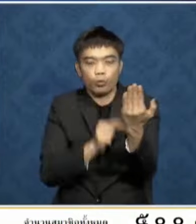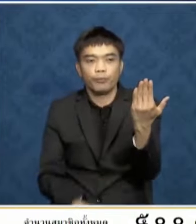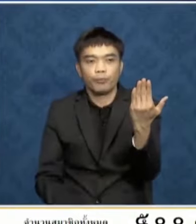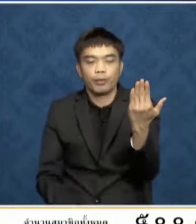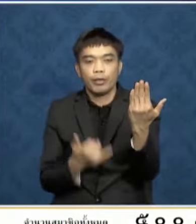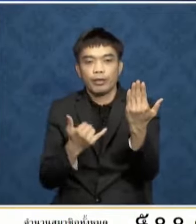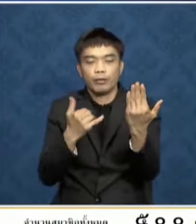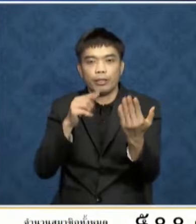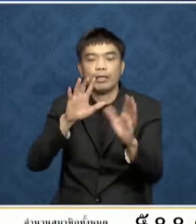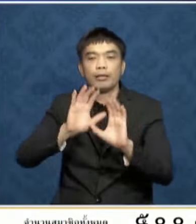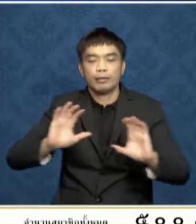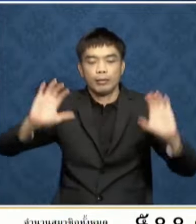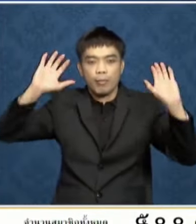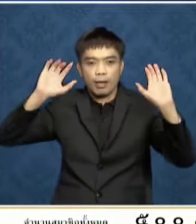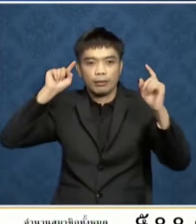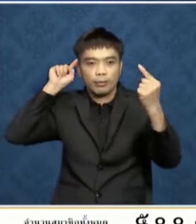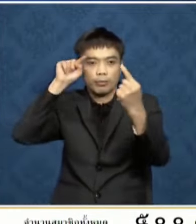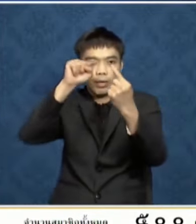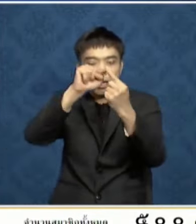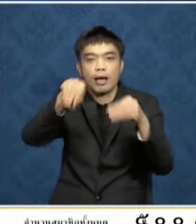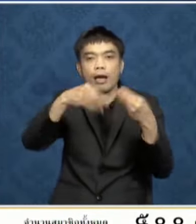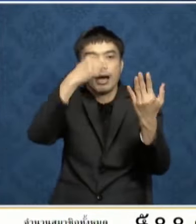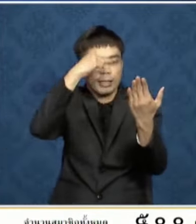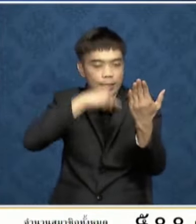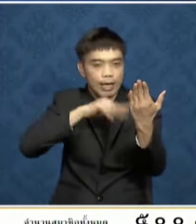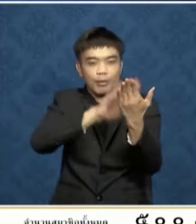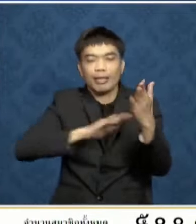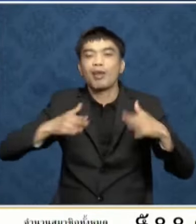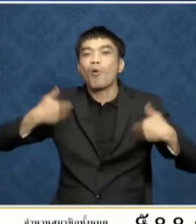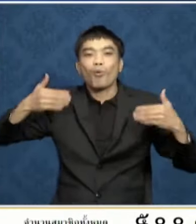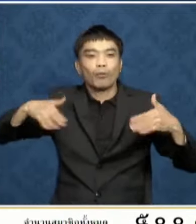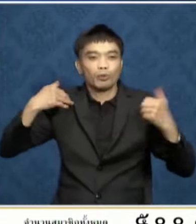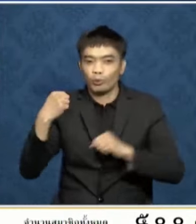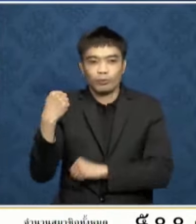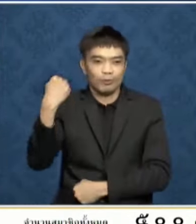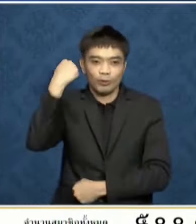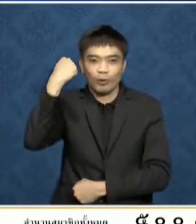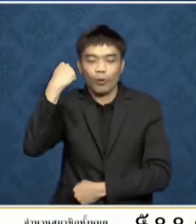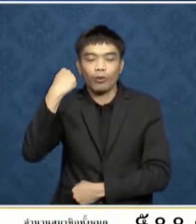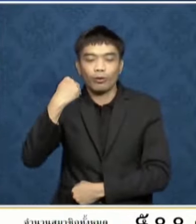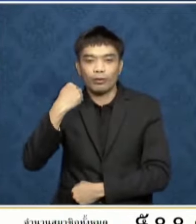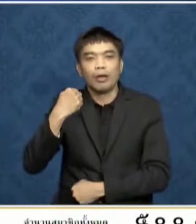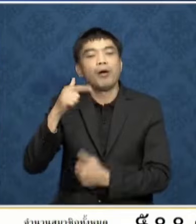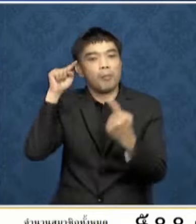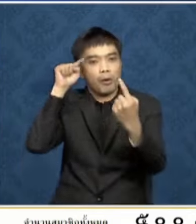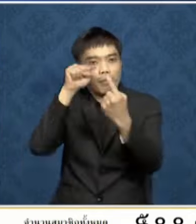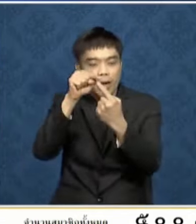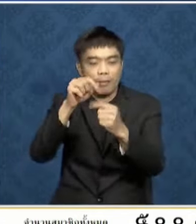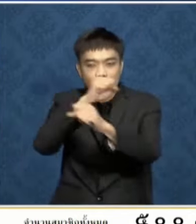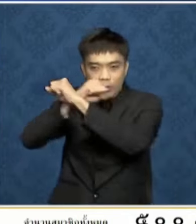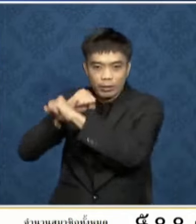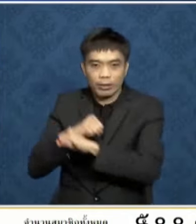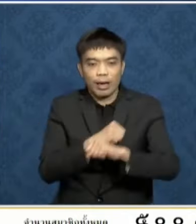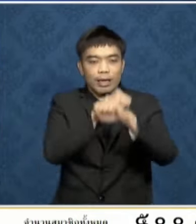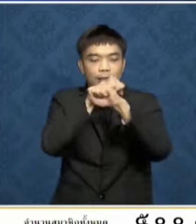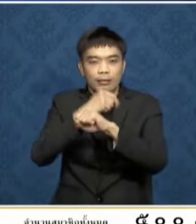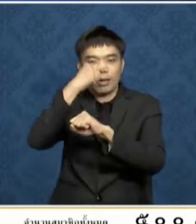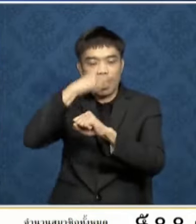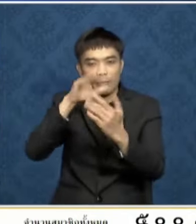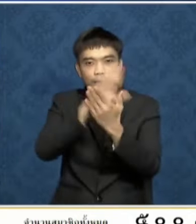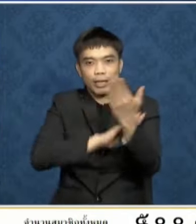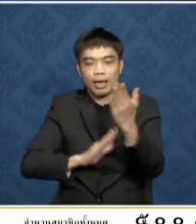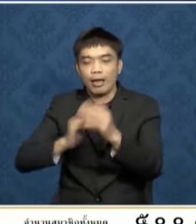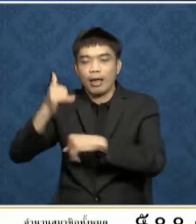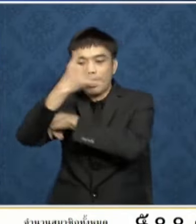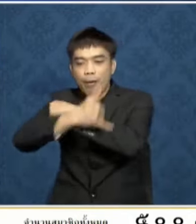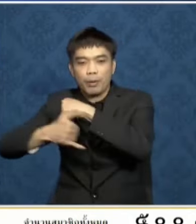ตอนนี้รัฐบาลตั้งเป้าใหประเทศไยเป็ประเทศที่มีควสุกมความมนคงมีความพร้อมในารปองกประเทศและได้รับการชื่นชม